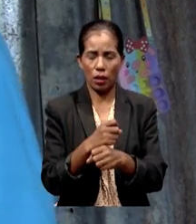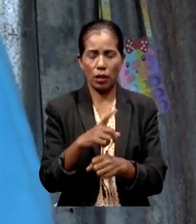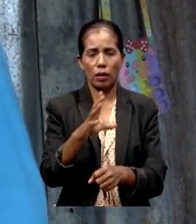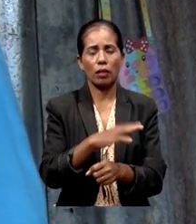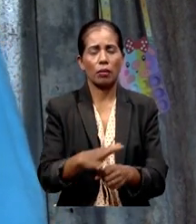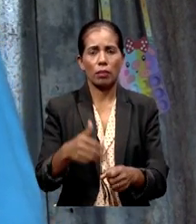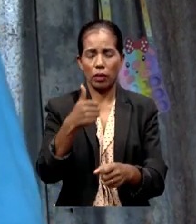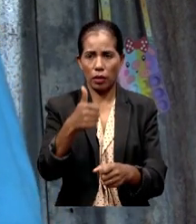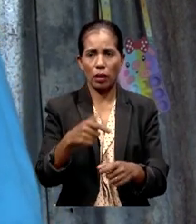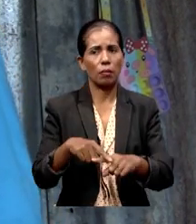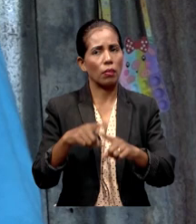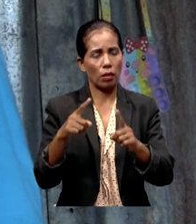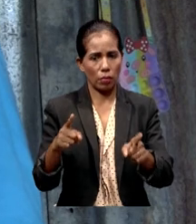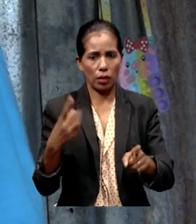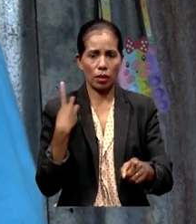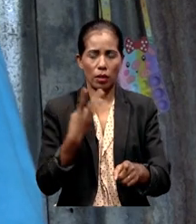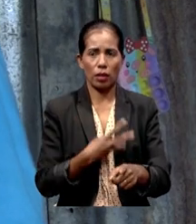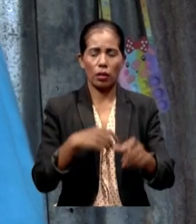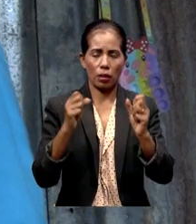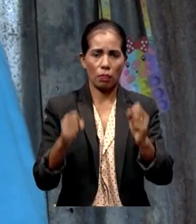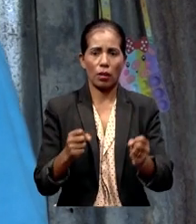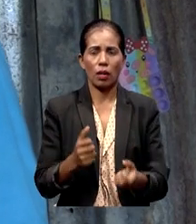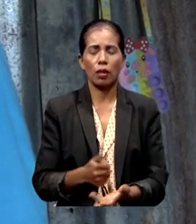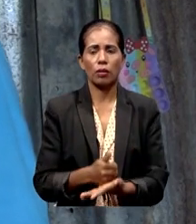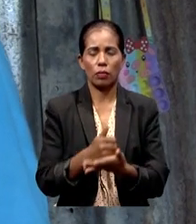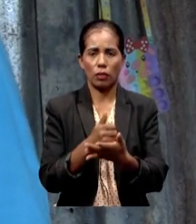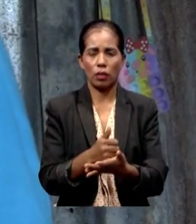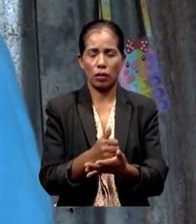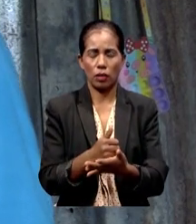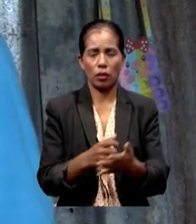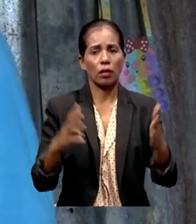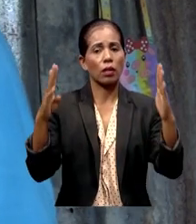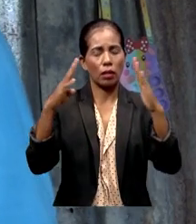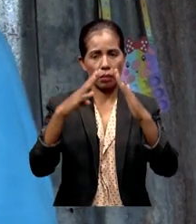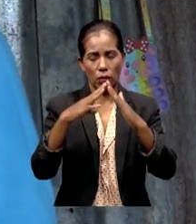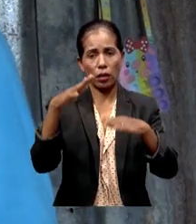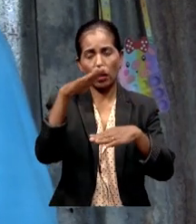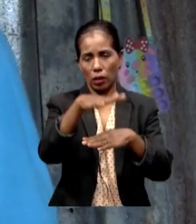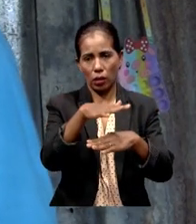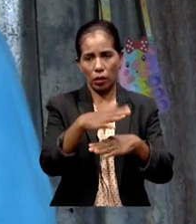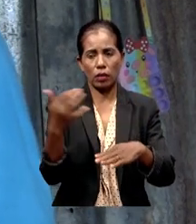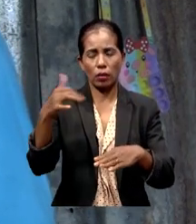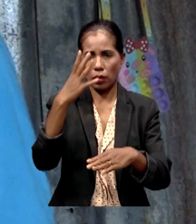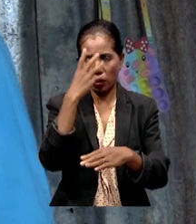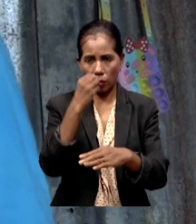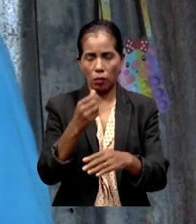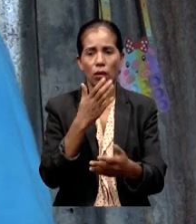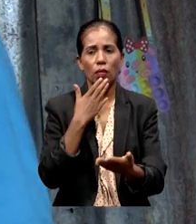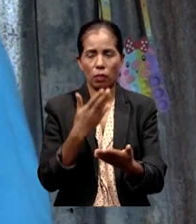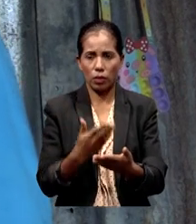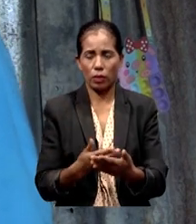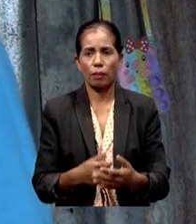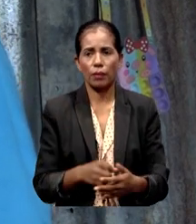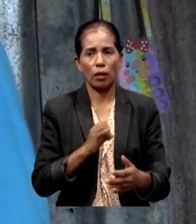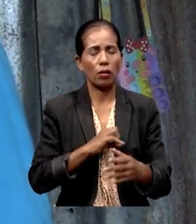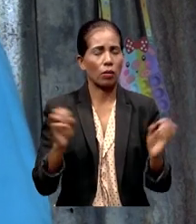be ita bele satang netik udang noloro atau udang bot sir bele tobak matek turak matek halo